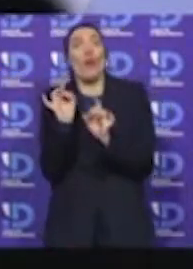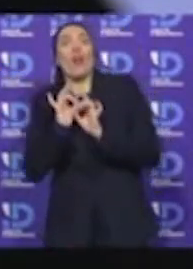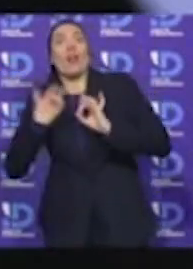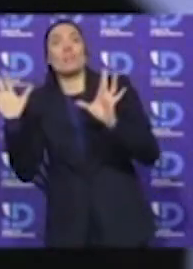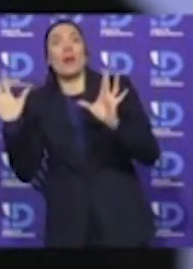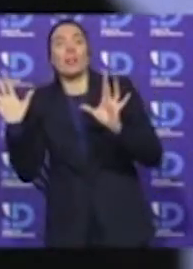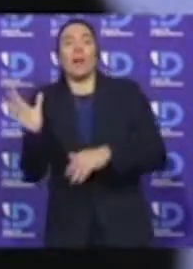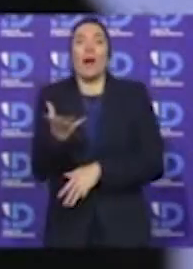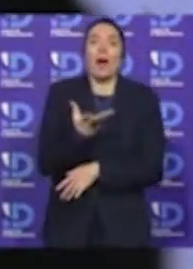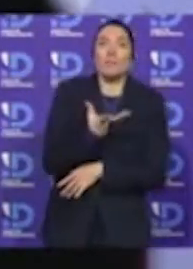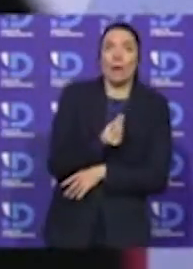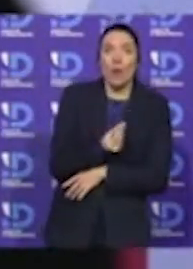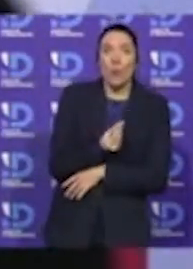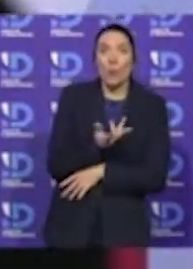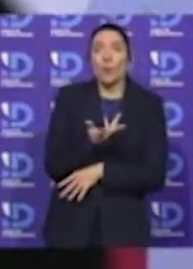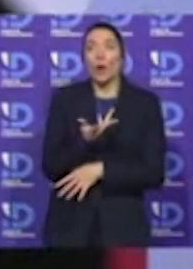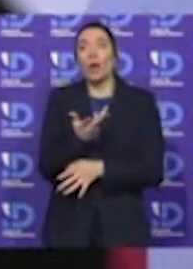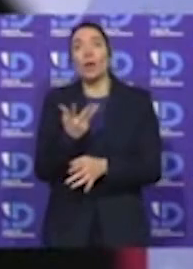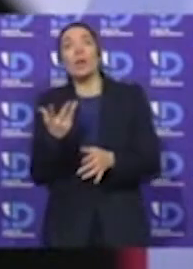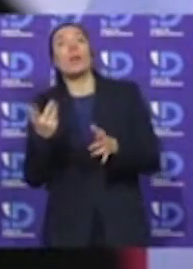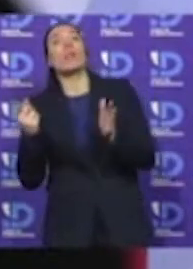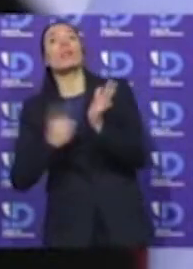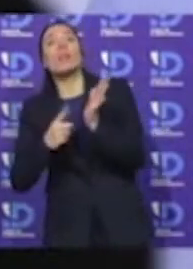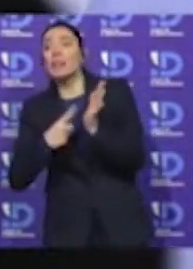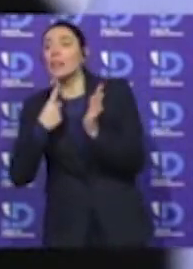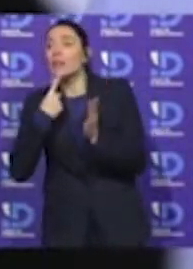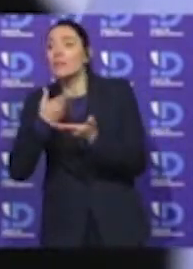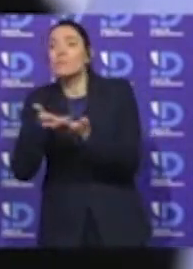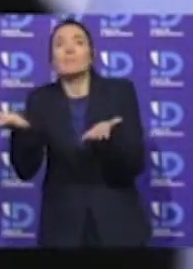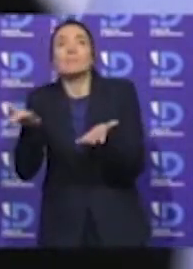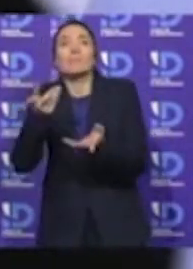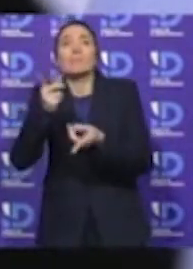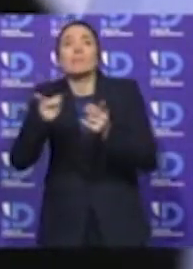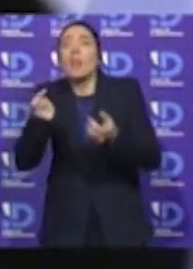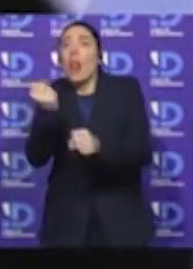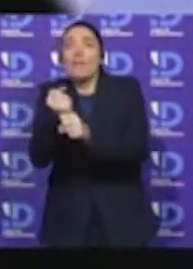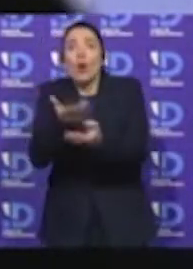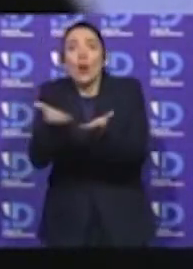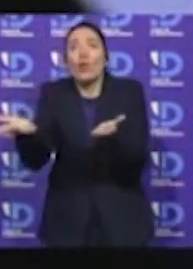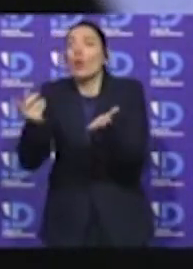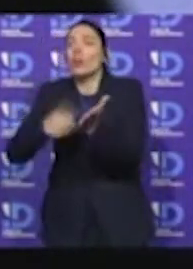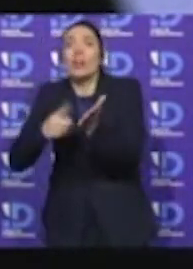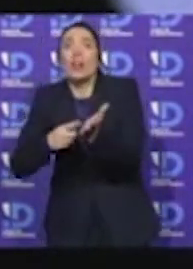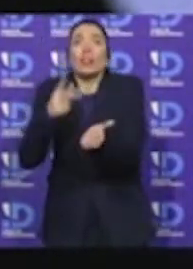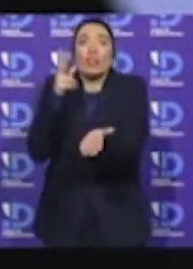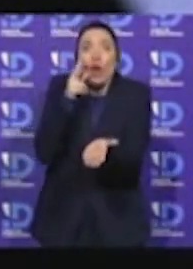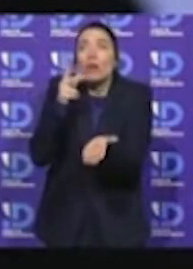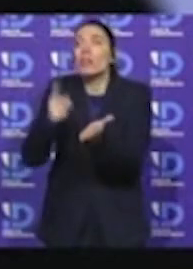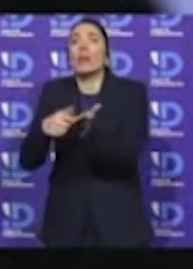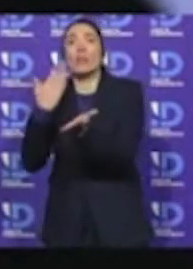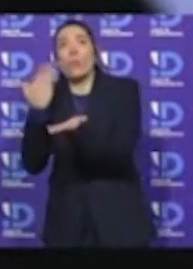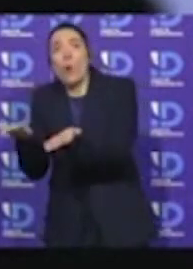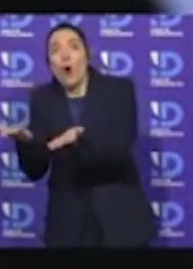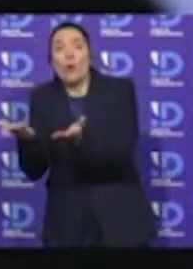una parte i diritti i diritti dei Lavoratori i diritti delle donne i diritti delle uomine dall'altra